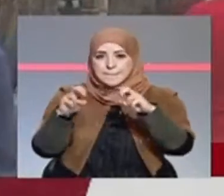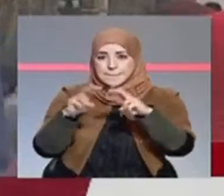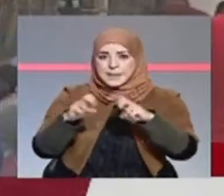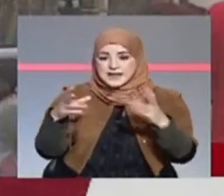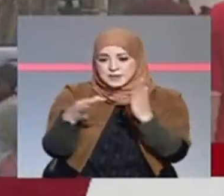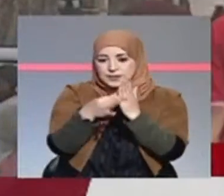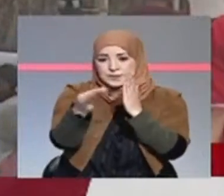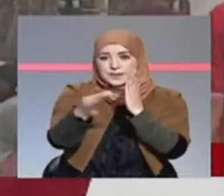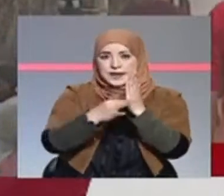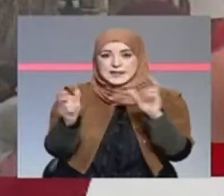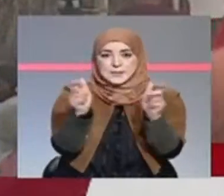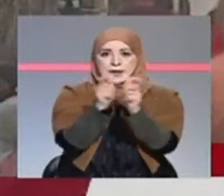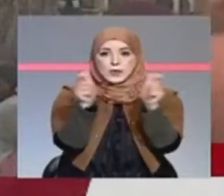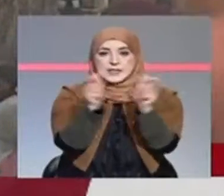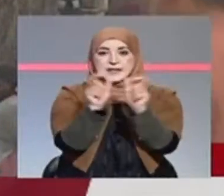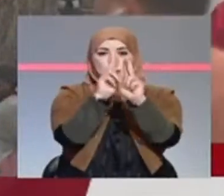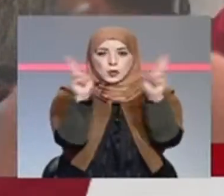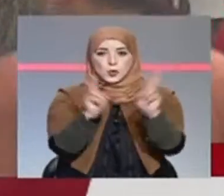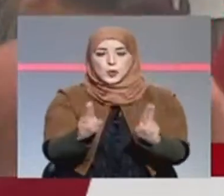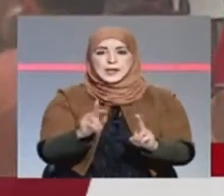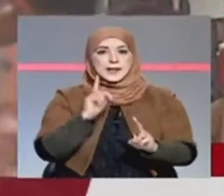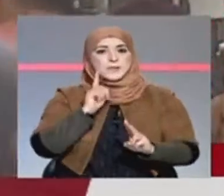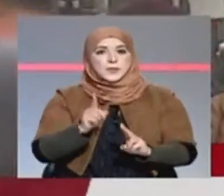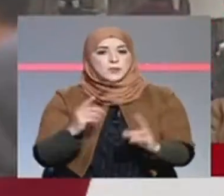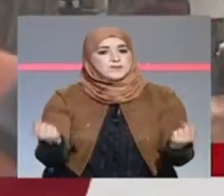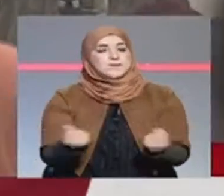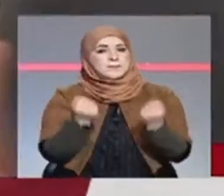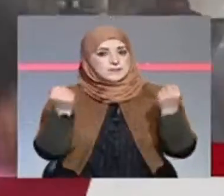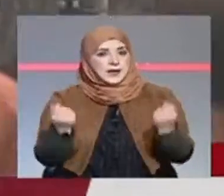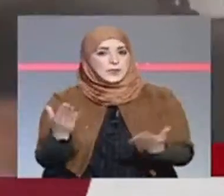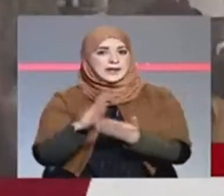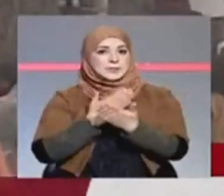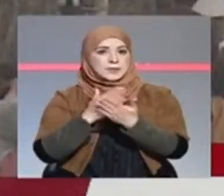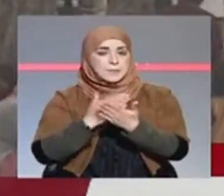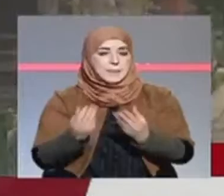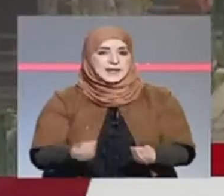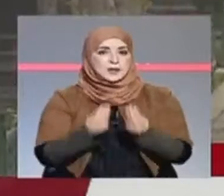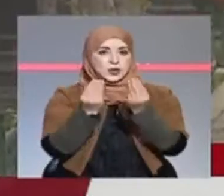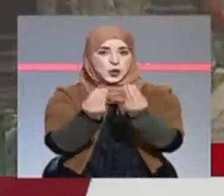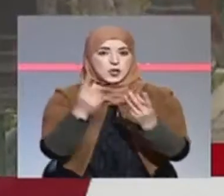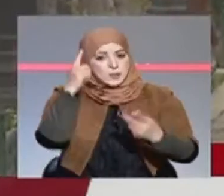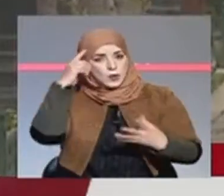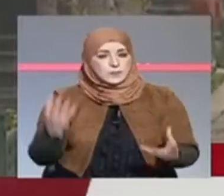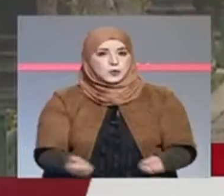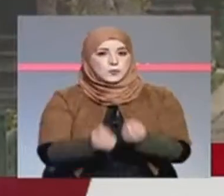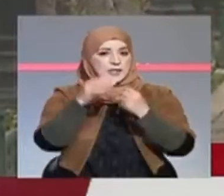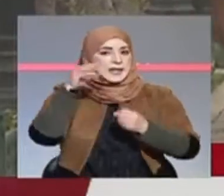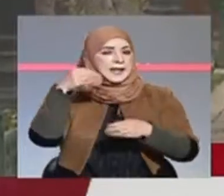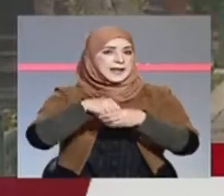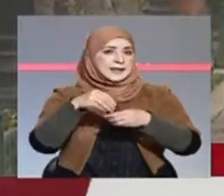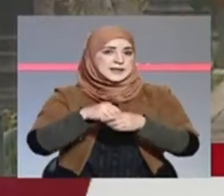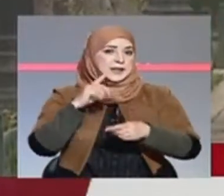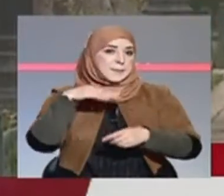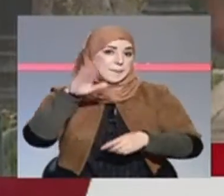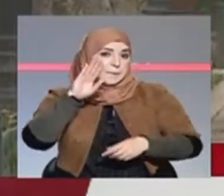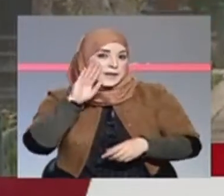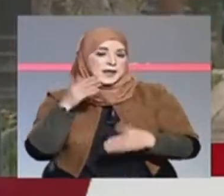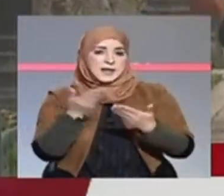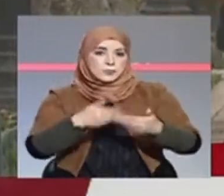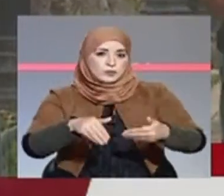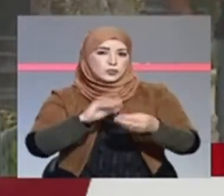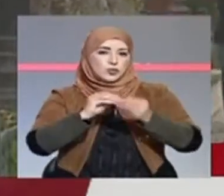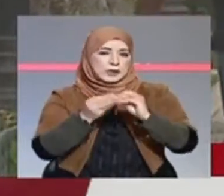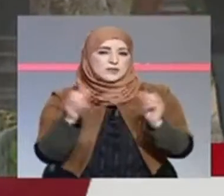من المؤسسات الماليه الدوليه ومحاولات لوضع برنامج انقاذ اقتصاد منهكين تحت وطاه الازمات الاجتماعيه